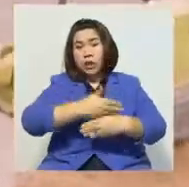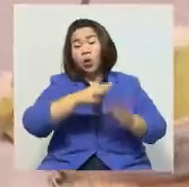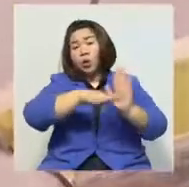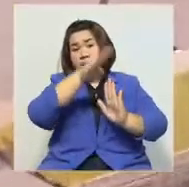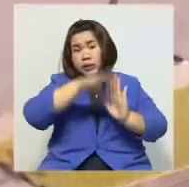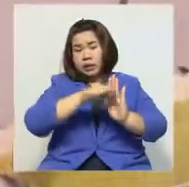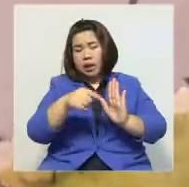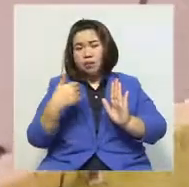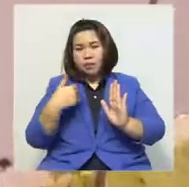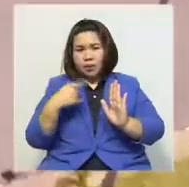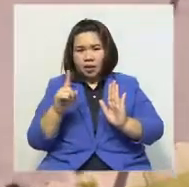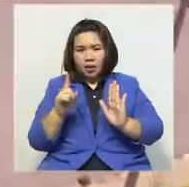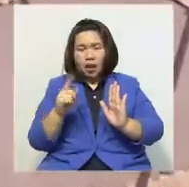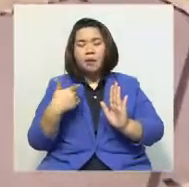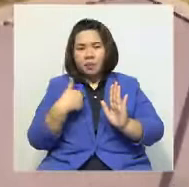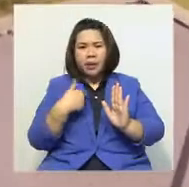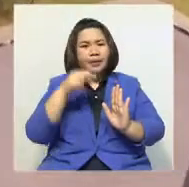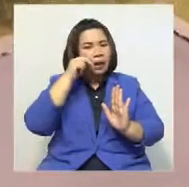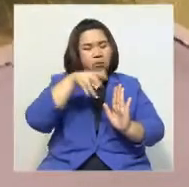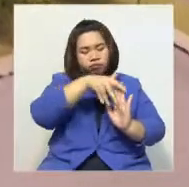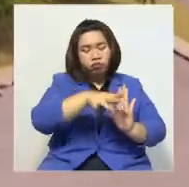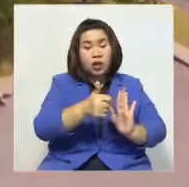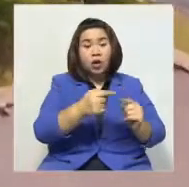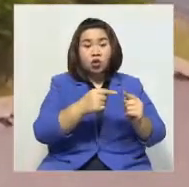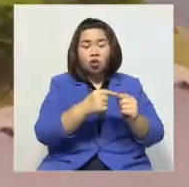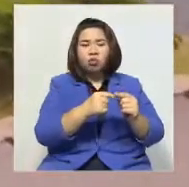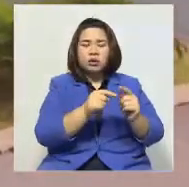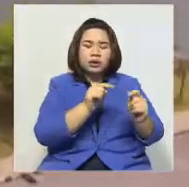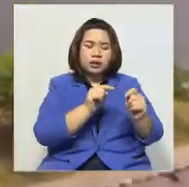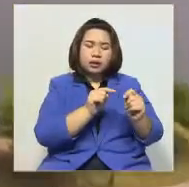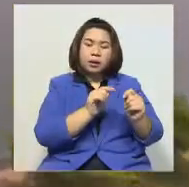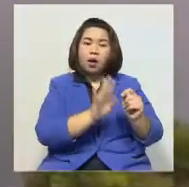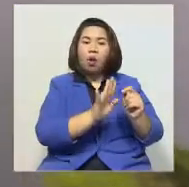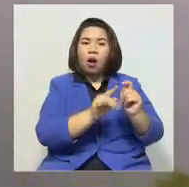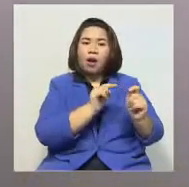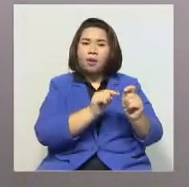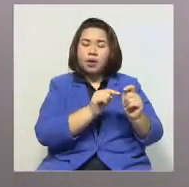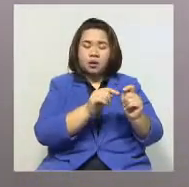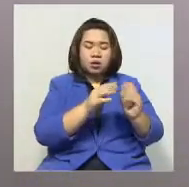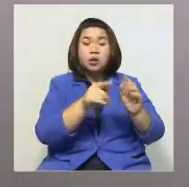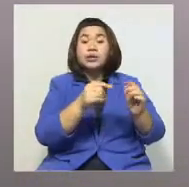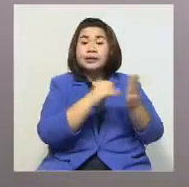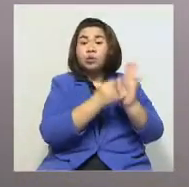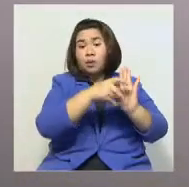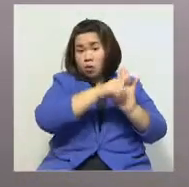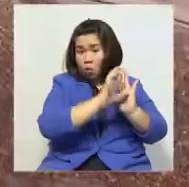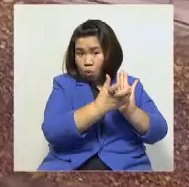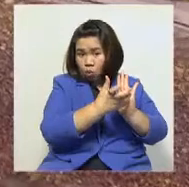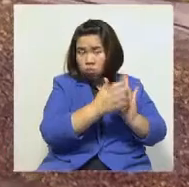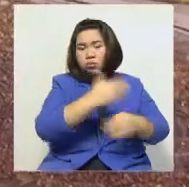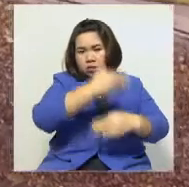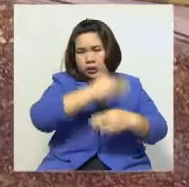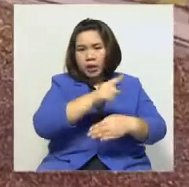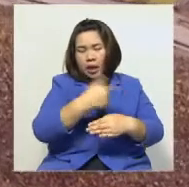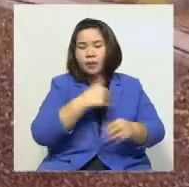อนนี้ครับยังสามารถรับน้ำได้อีกมากเช่นที่เขื่อนแควน้อยบำรุงแดนตำบลคันชงอำเภอวัดโบดจังหวัดพิษณุโลกล่าสุดครับได้มี